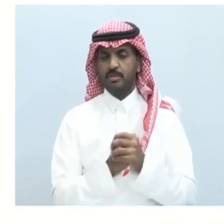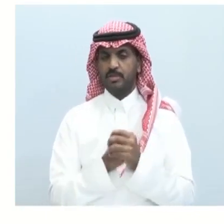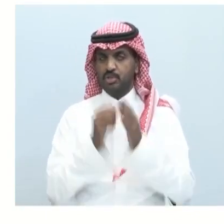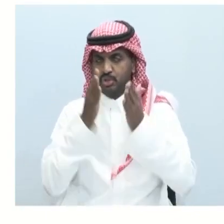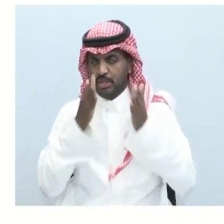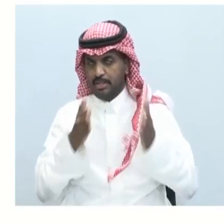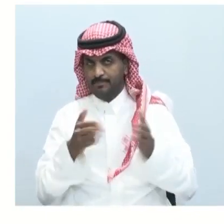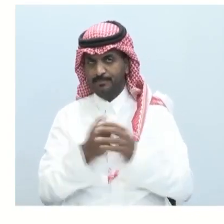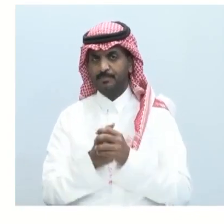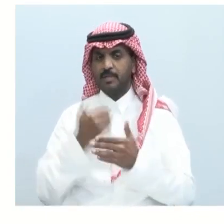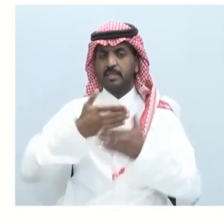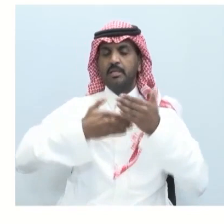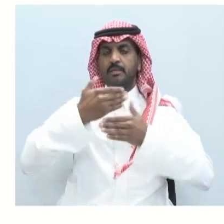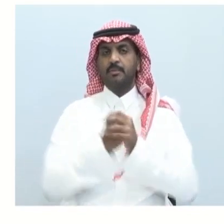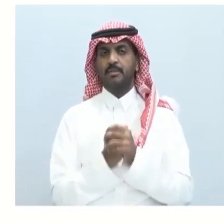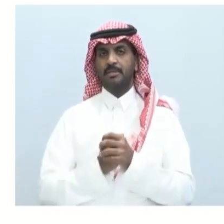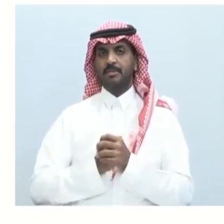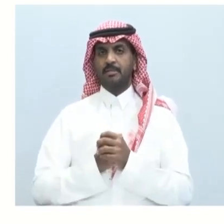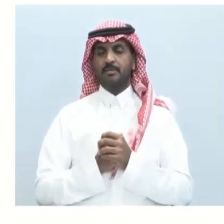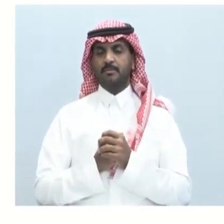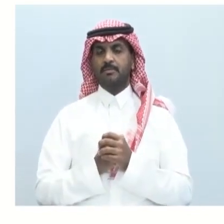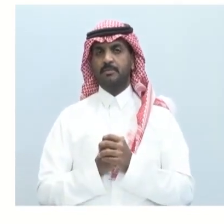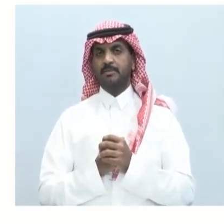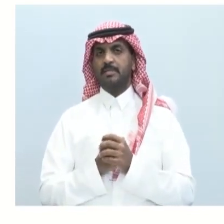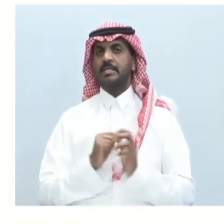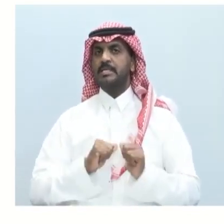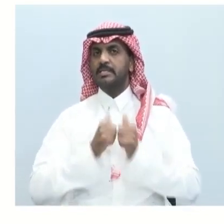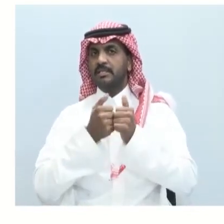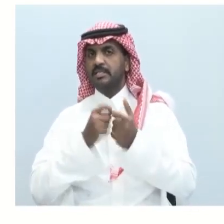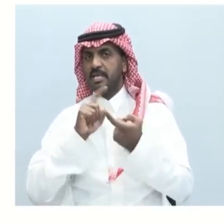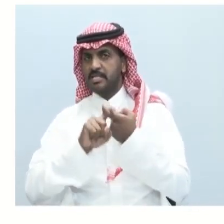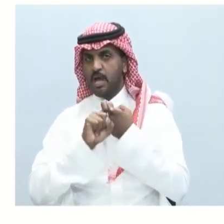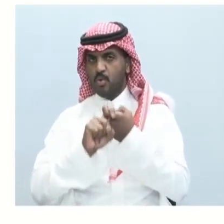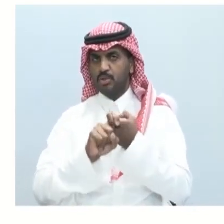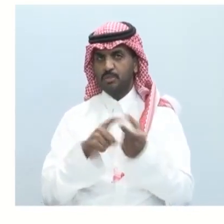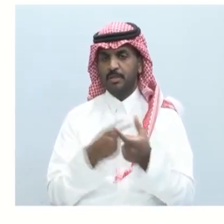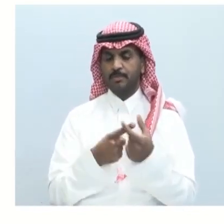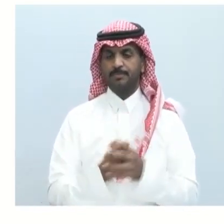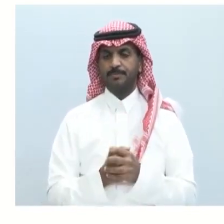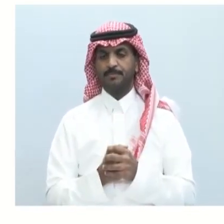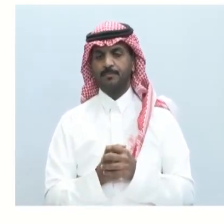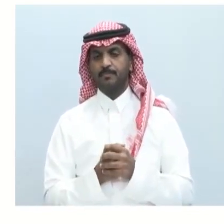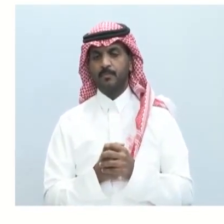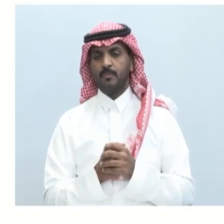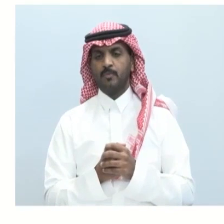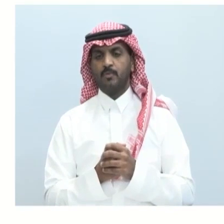الشكل وايضا التركيب وايضا تستطيع ان تتزاوج فيما بينها